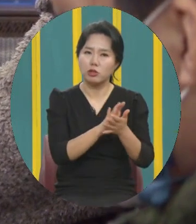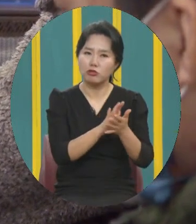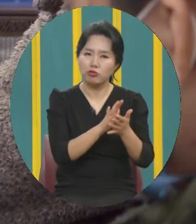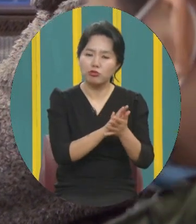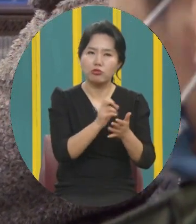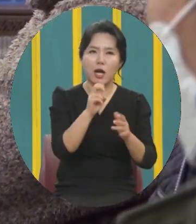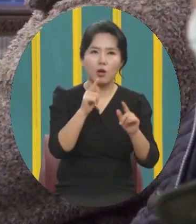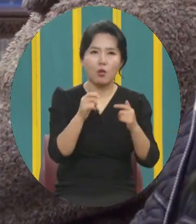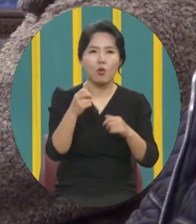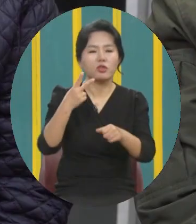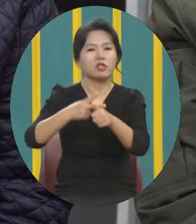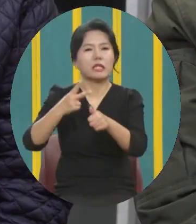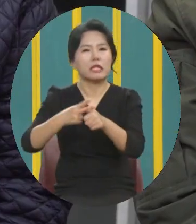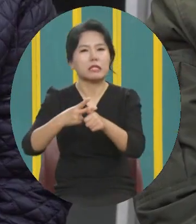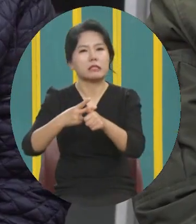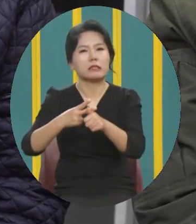인해서